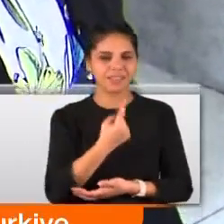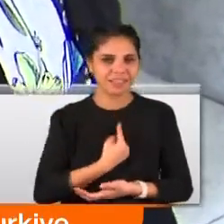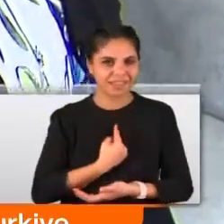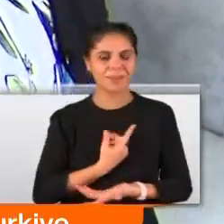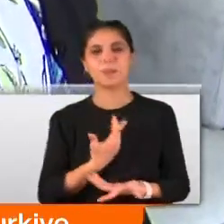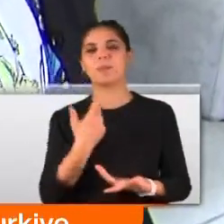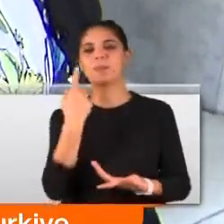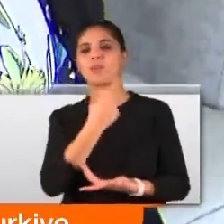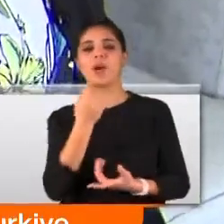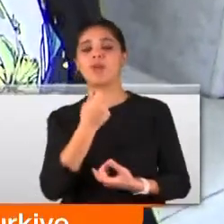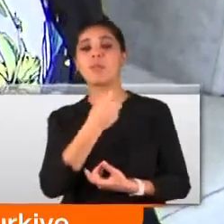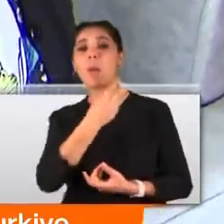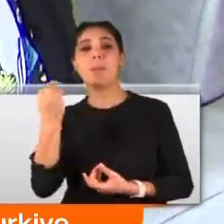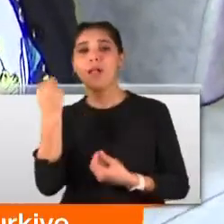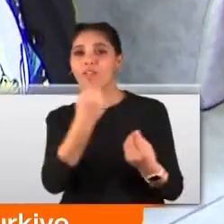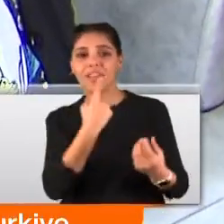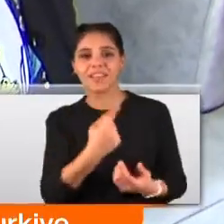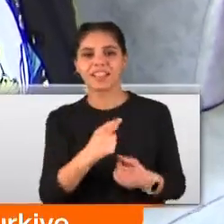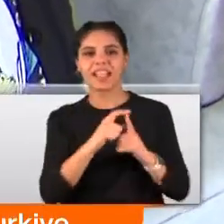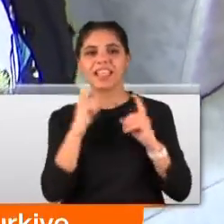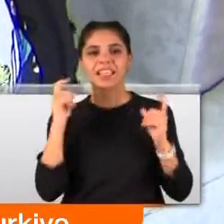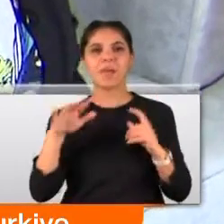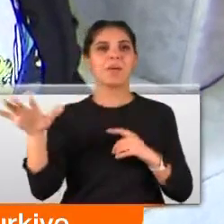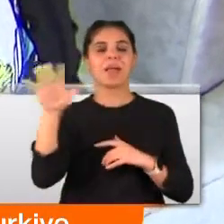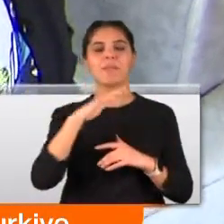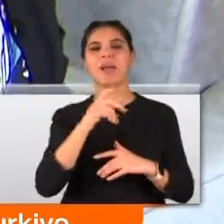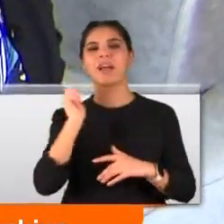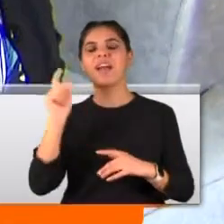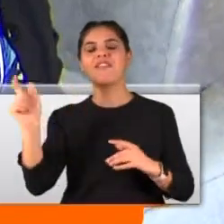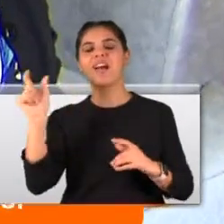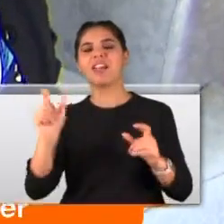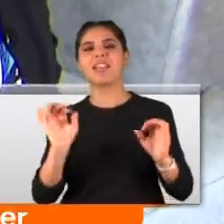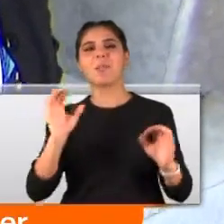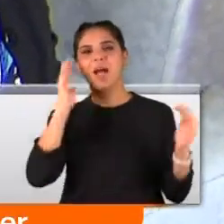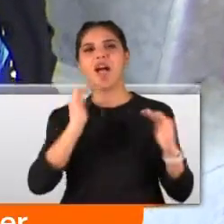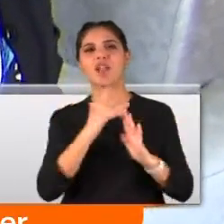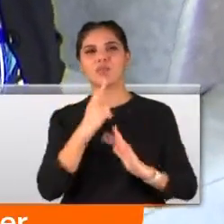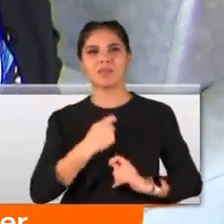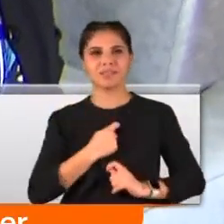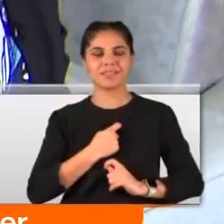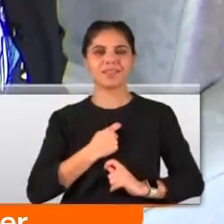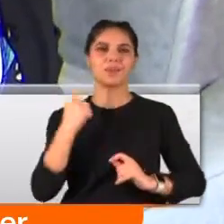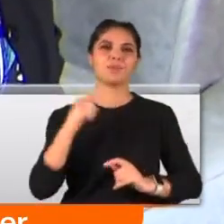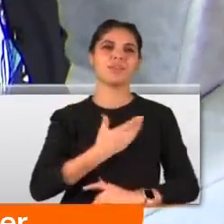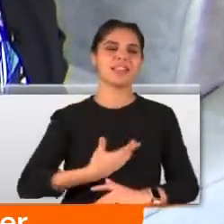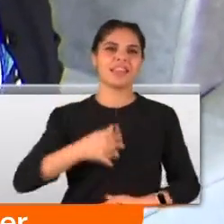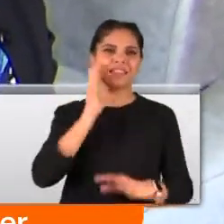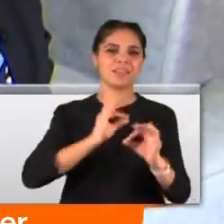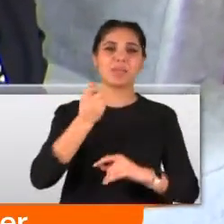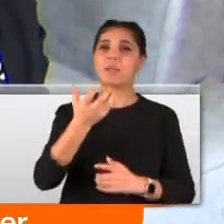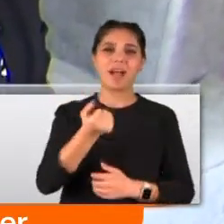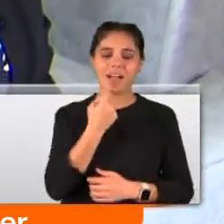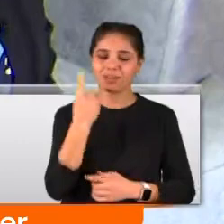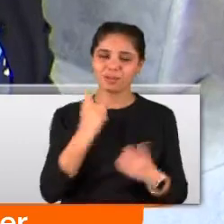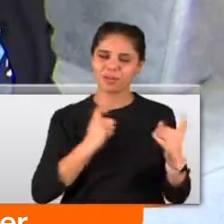yani ne yaptılarsan kaç milyon verdiler diye damat genelde geçinemez diye arkadaşlarım çoğu çevremdeki insanlar sevdikleri insanlar hep kaç para